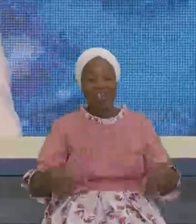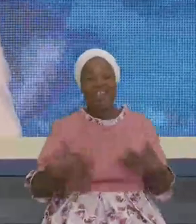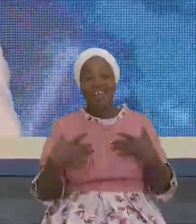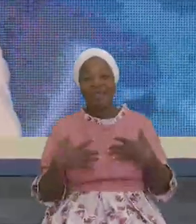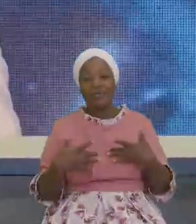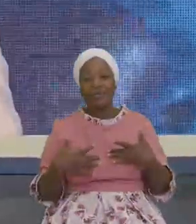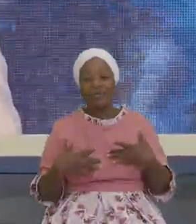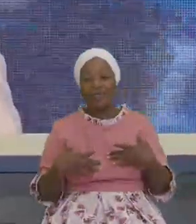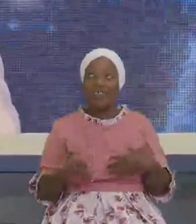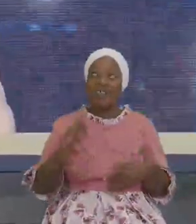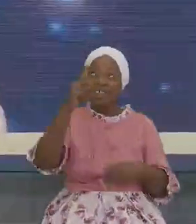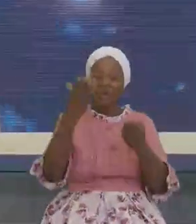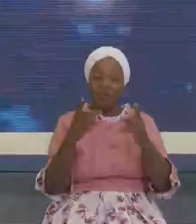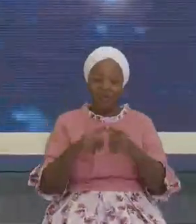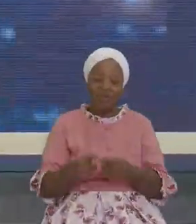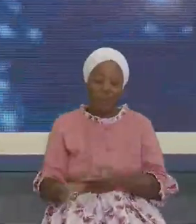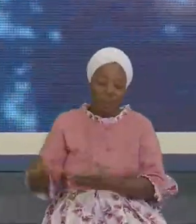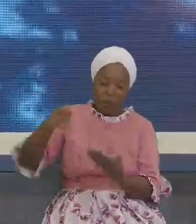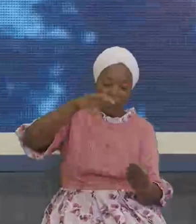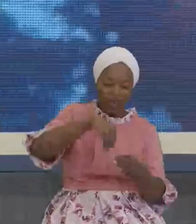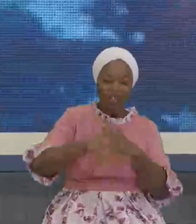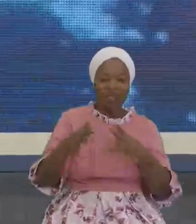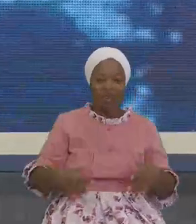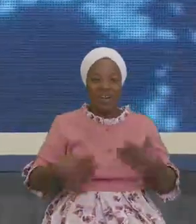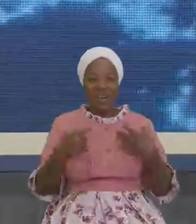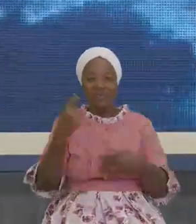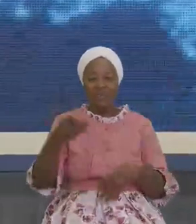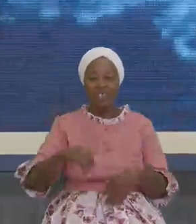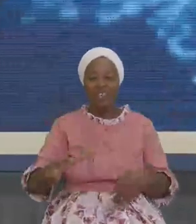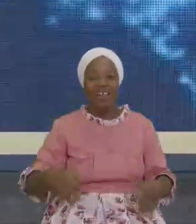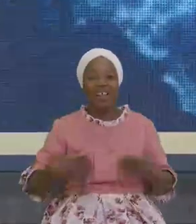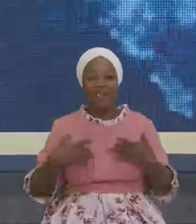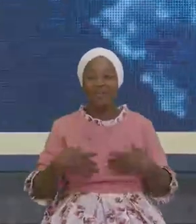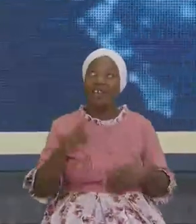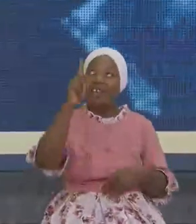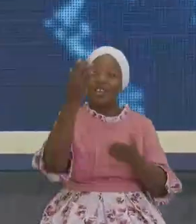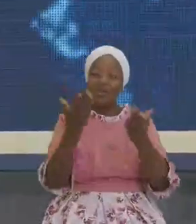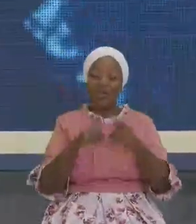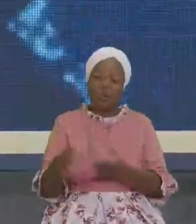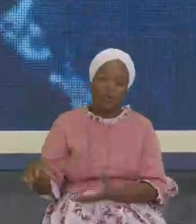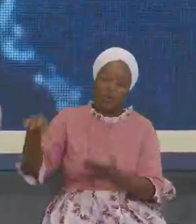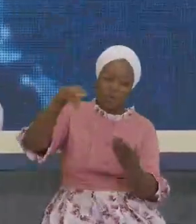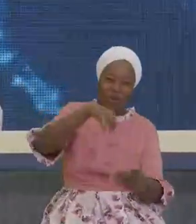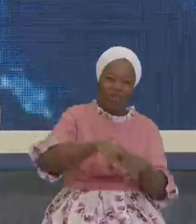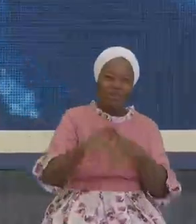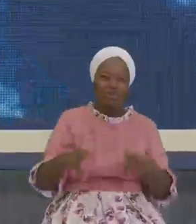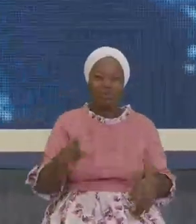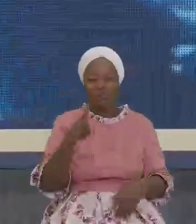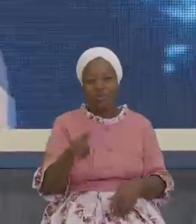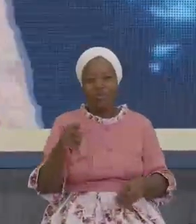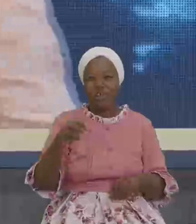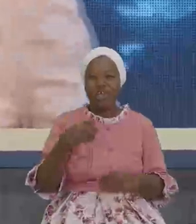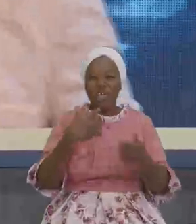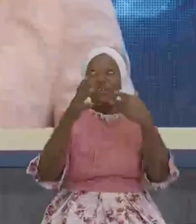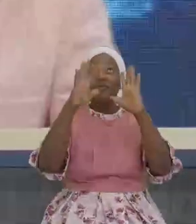déverser dans ta vie la vie abondante. Il veut déverser en toi la vie éternelle. Il veut déverser